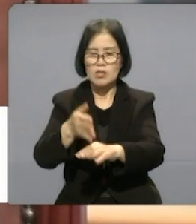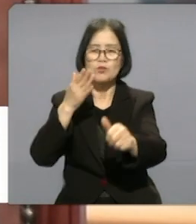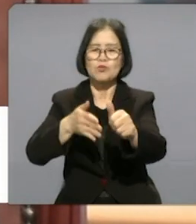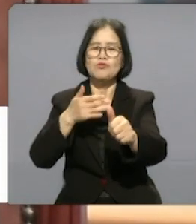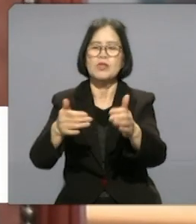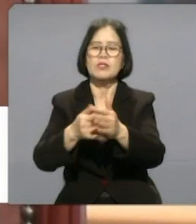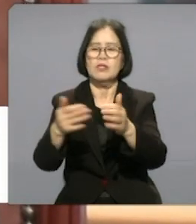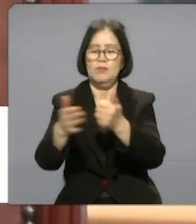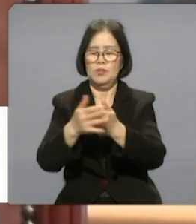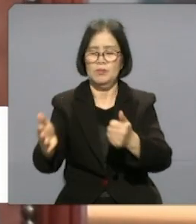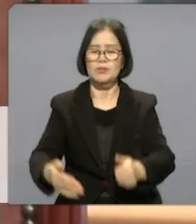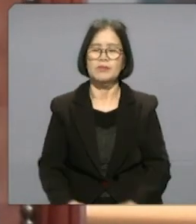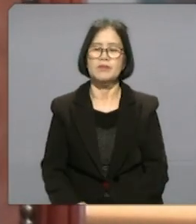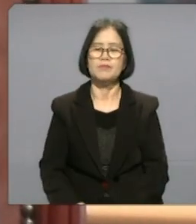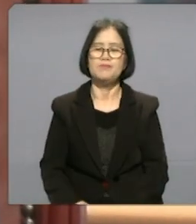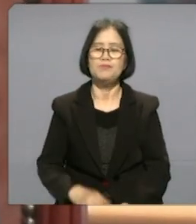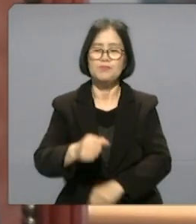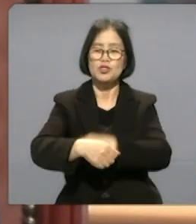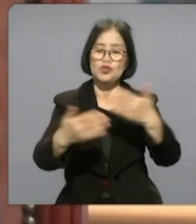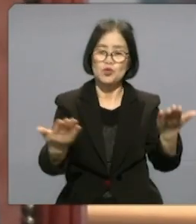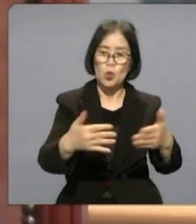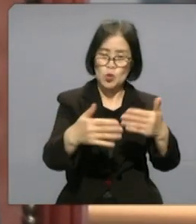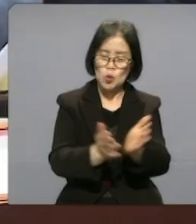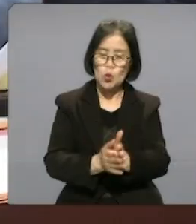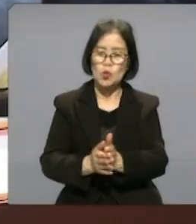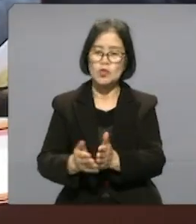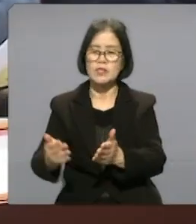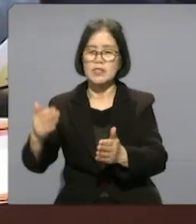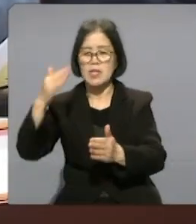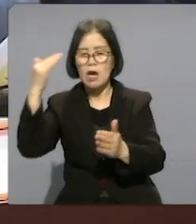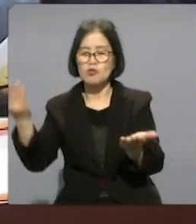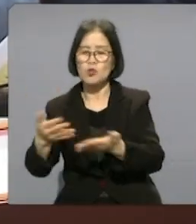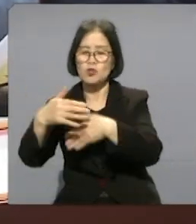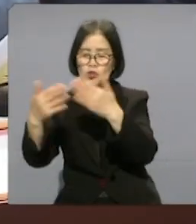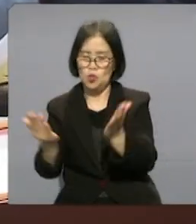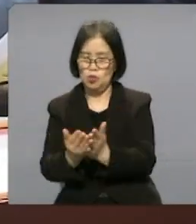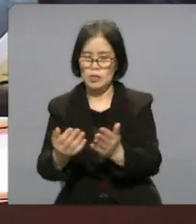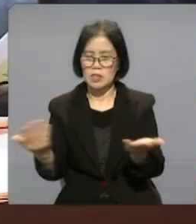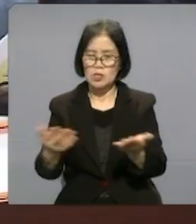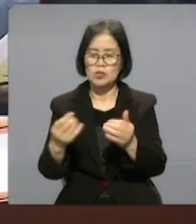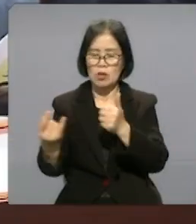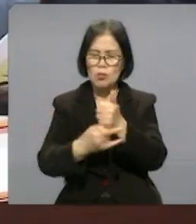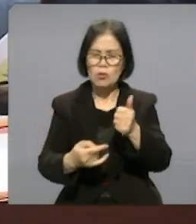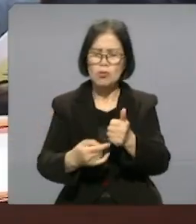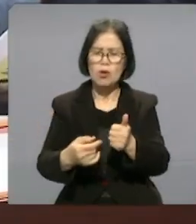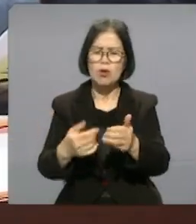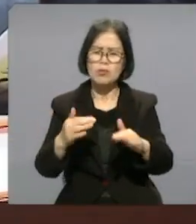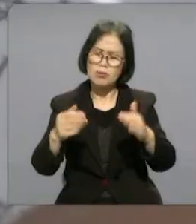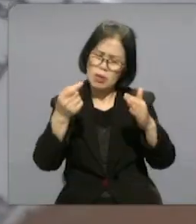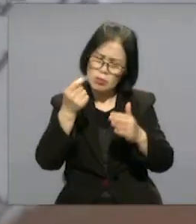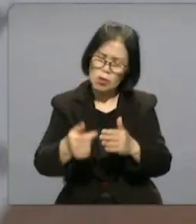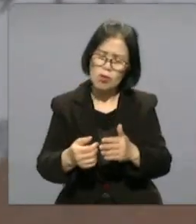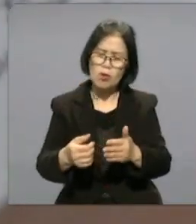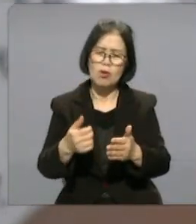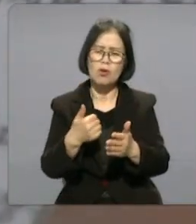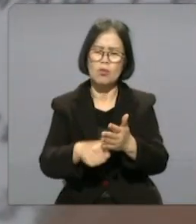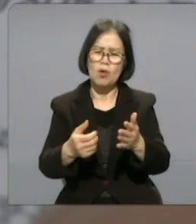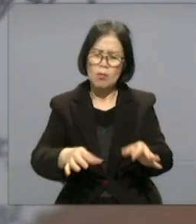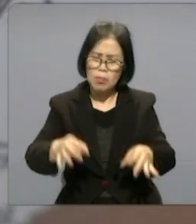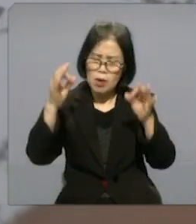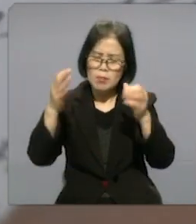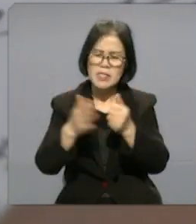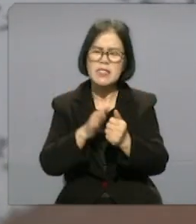때문입니다. 이후 민주노총과 한국노총 근로자위원들은 저성장 물가 폭등에 실질임금이